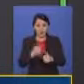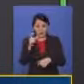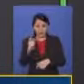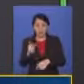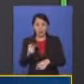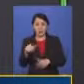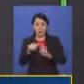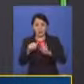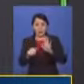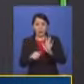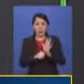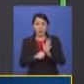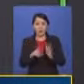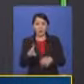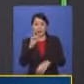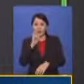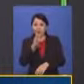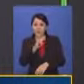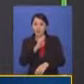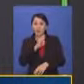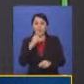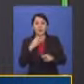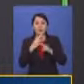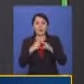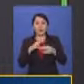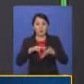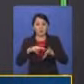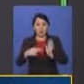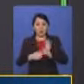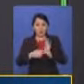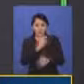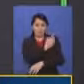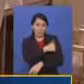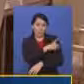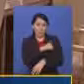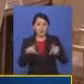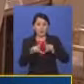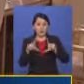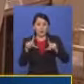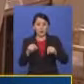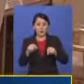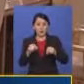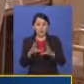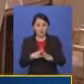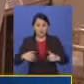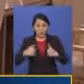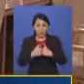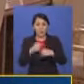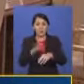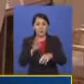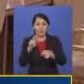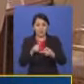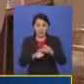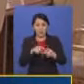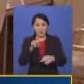қосылды. 16 қараша күні оның кішкентай қызы елордада жоспарлы түрде ауруханаға жатқызылуы керек еді. Кетер алдында отбасы коронавирусқа ПТР